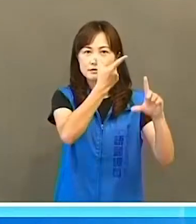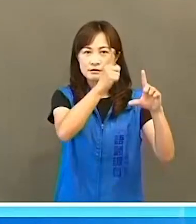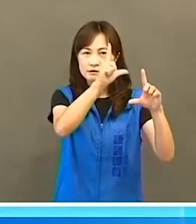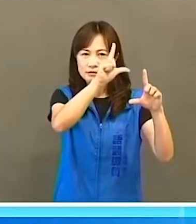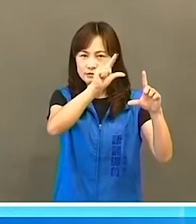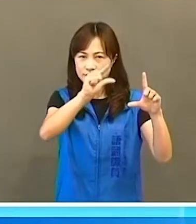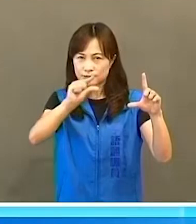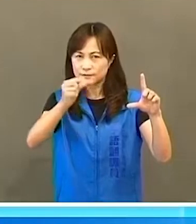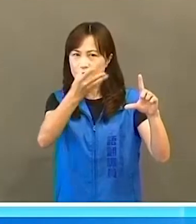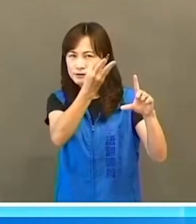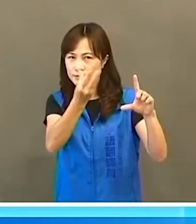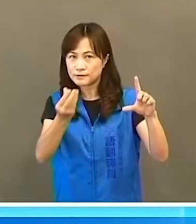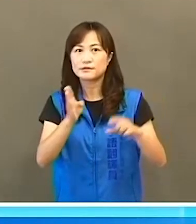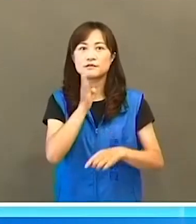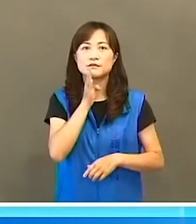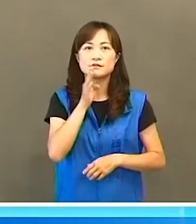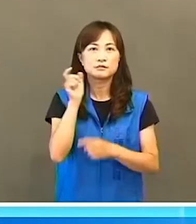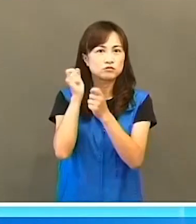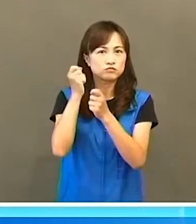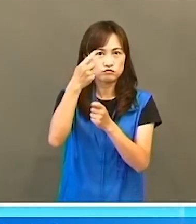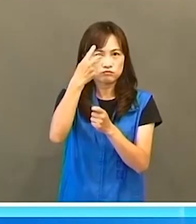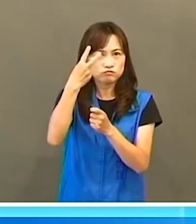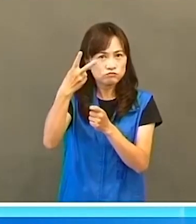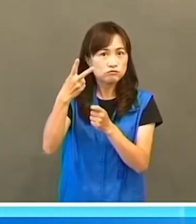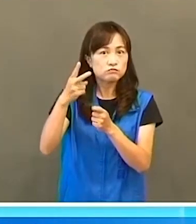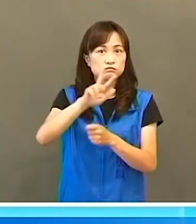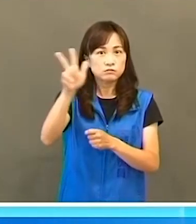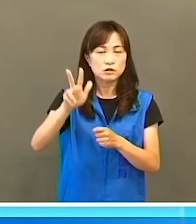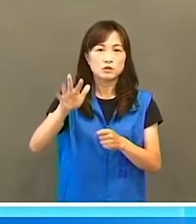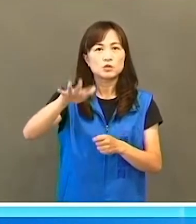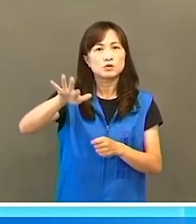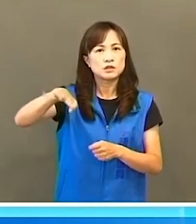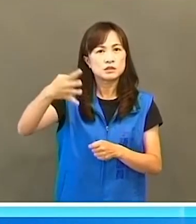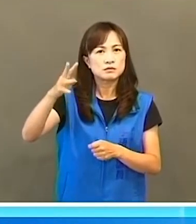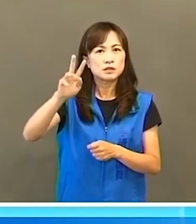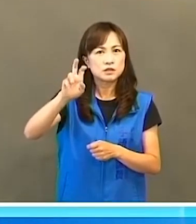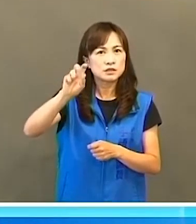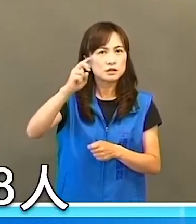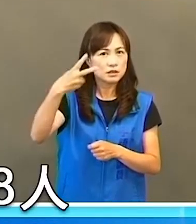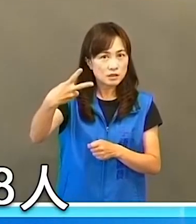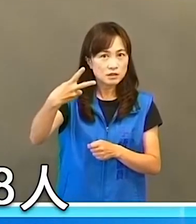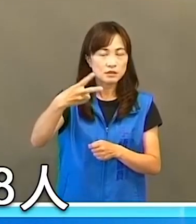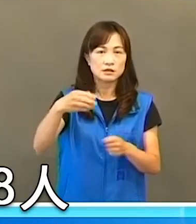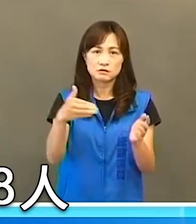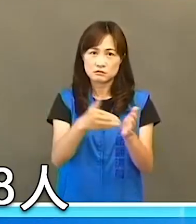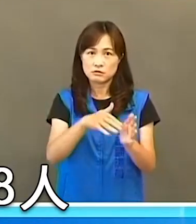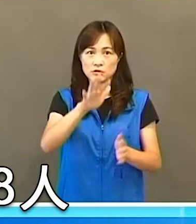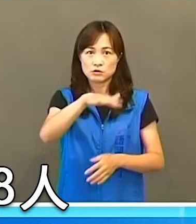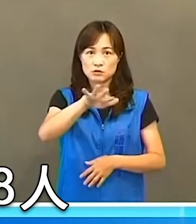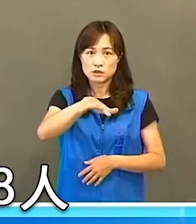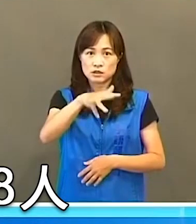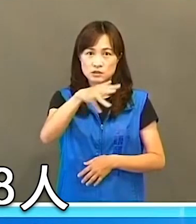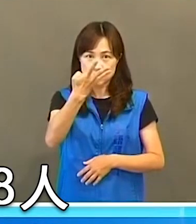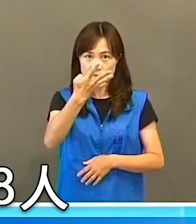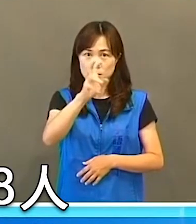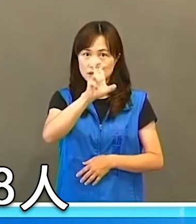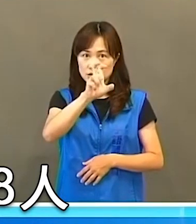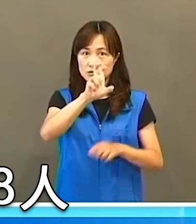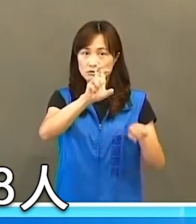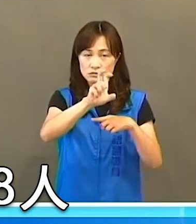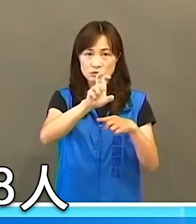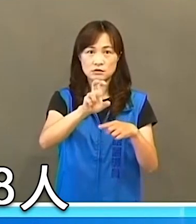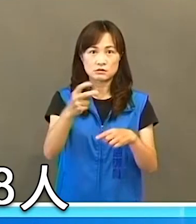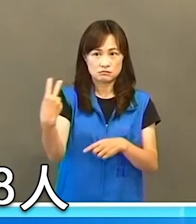两天从5472、5470，看起来比前天